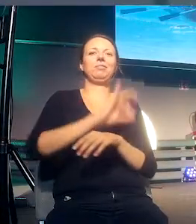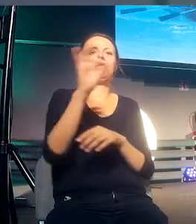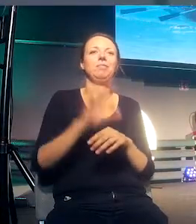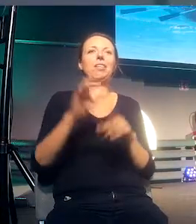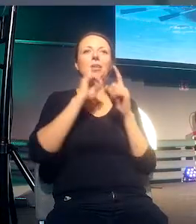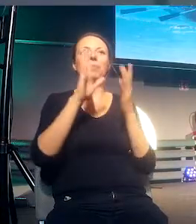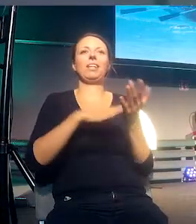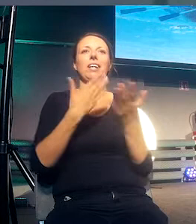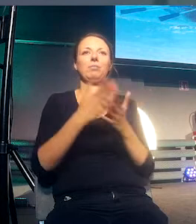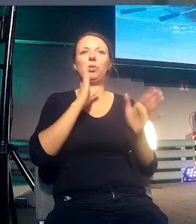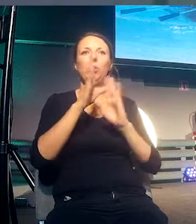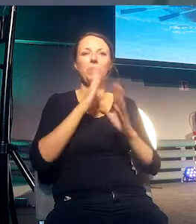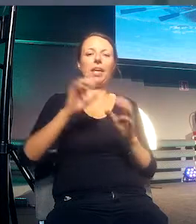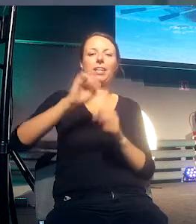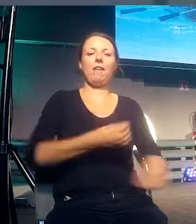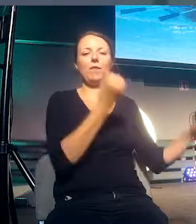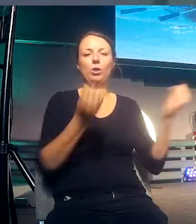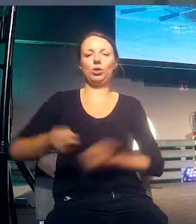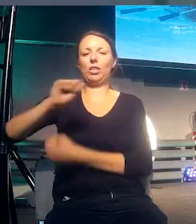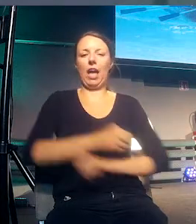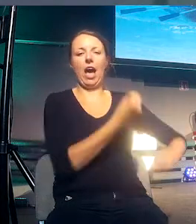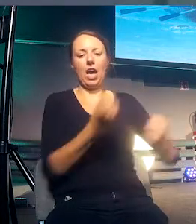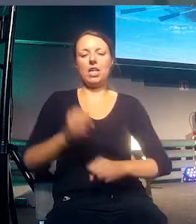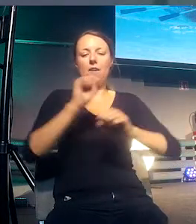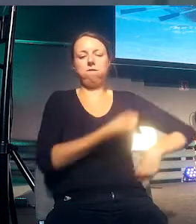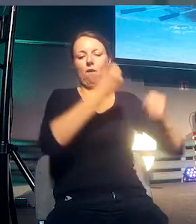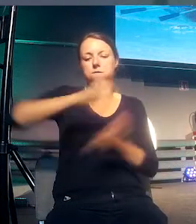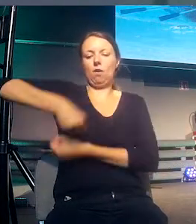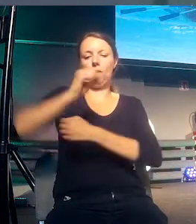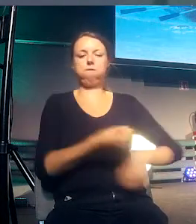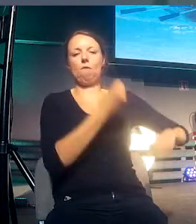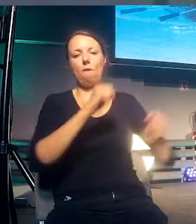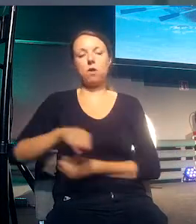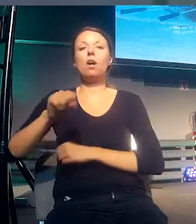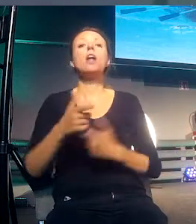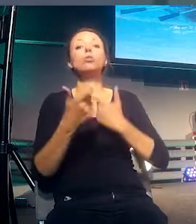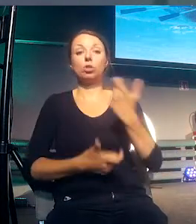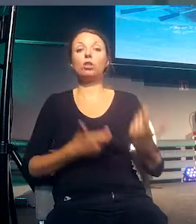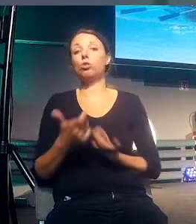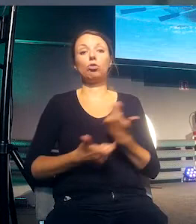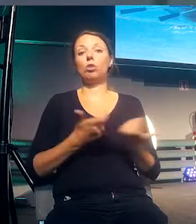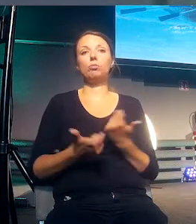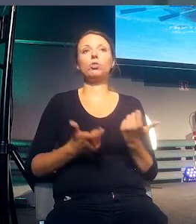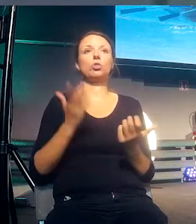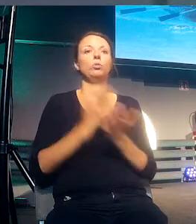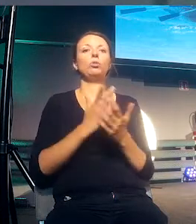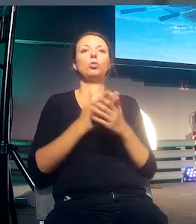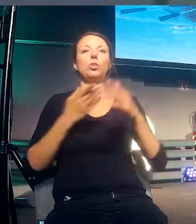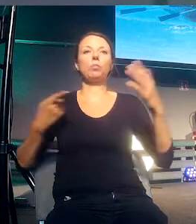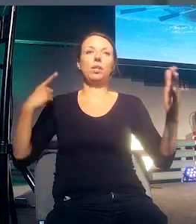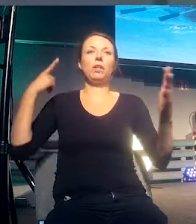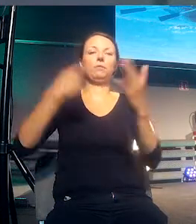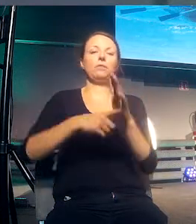wioślarstwo. I co zrobić, żeby biorąc udział w wyścigu wioślarskim dotrzeć do